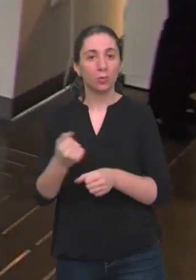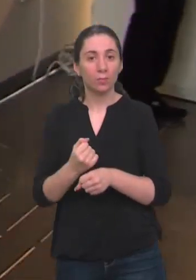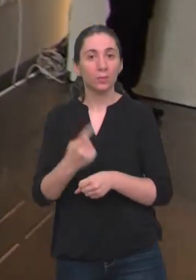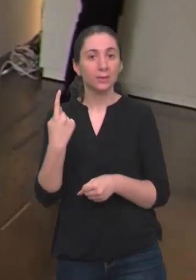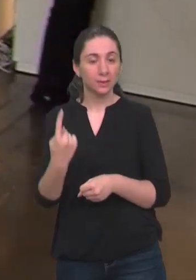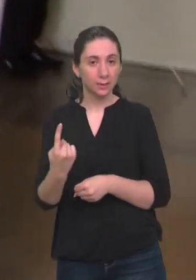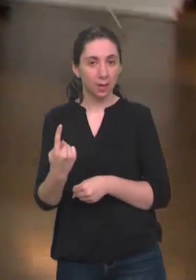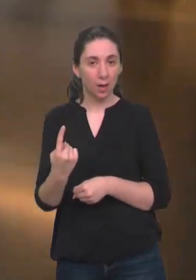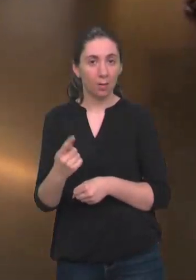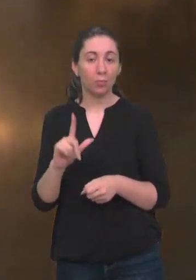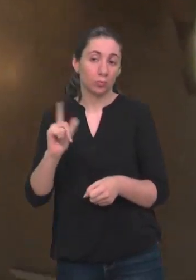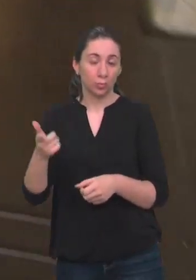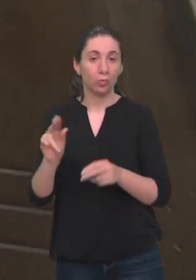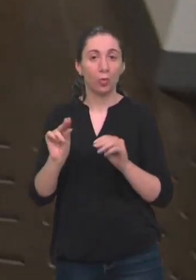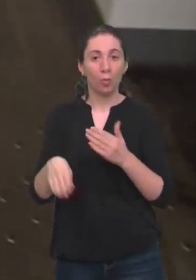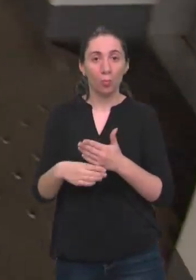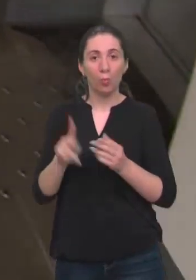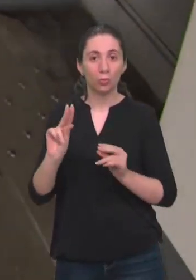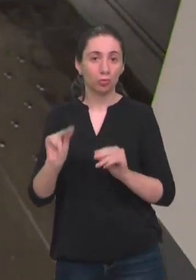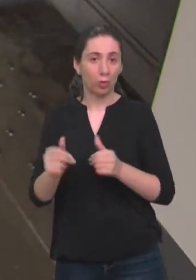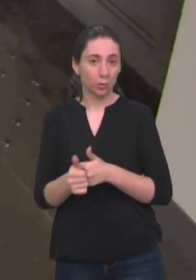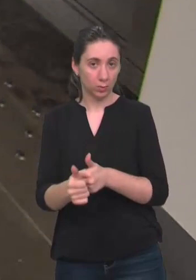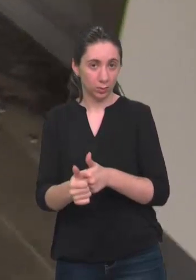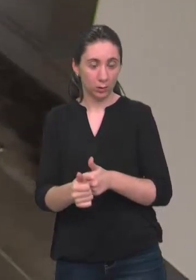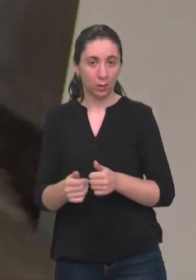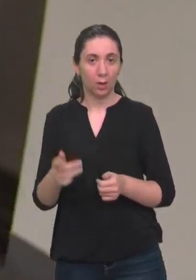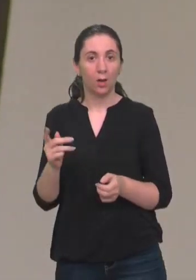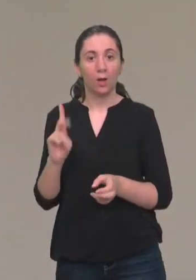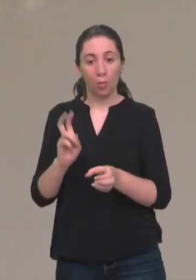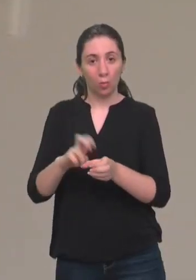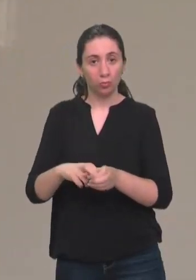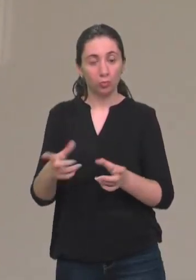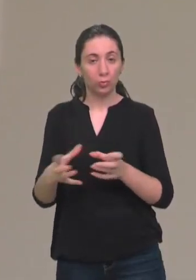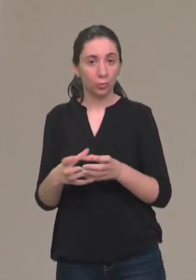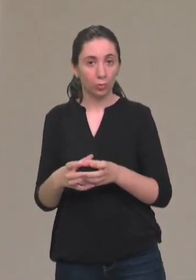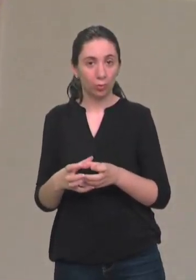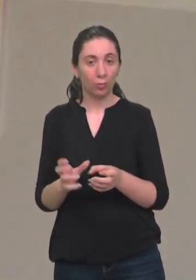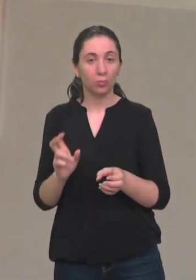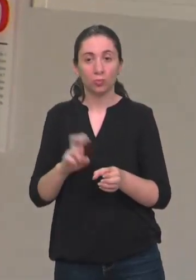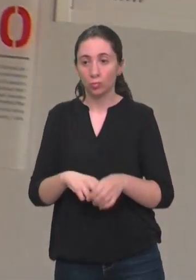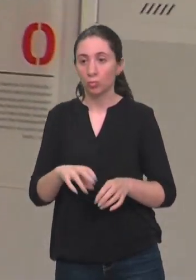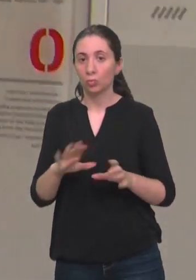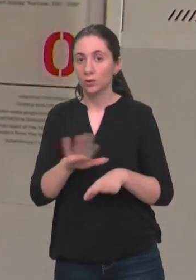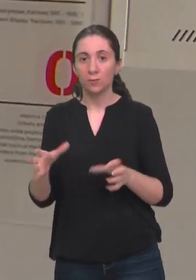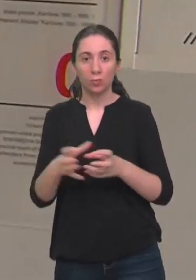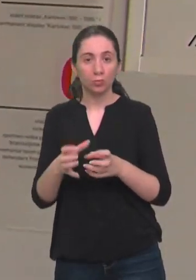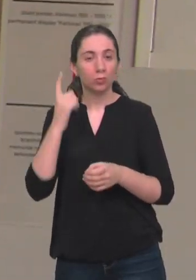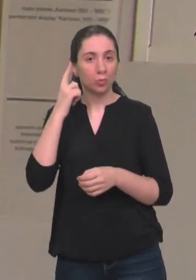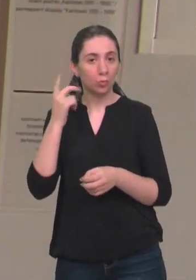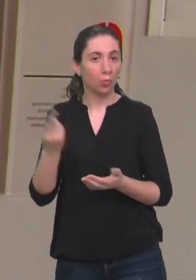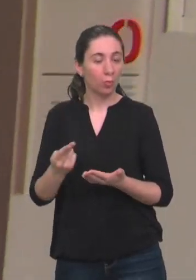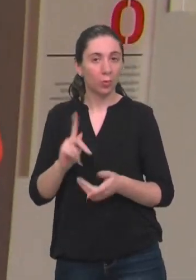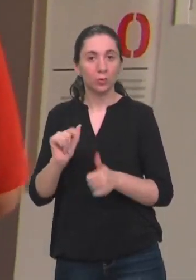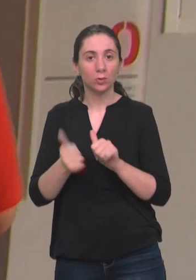sami, uz tuđu pomoć i asistenciju, biti integrirani u društvo, sudjelovati u društvenim, kulturno-umjetničkim